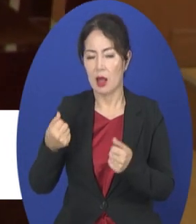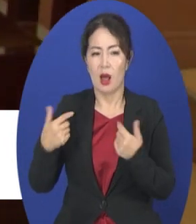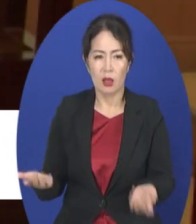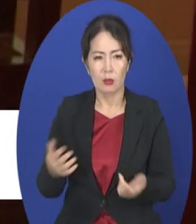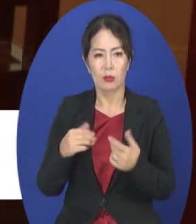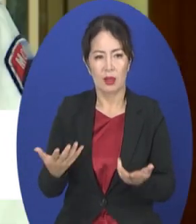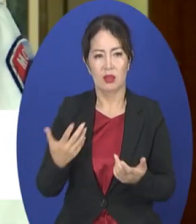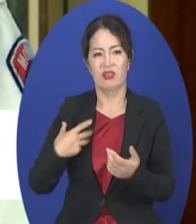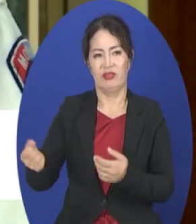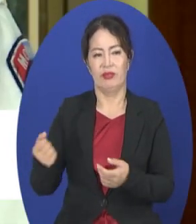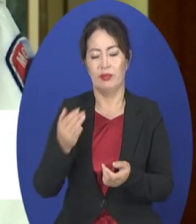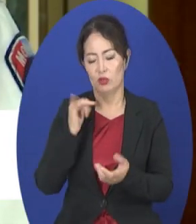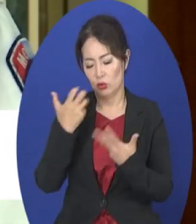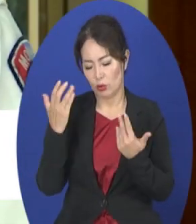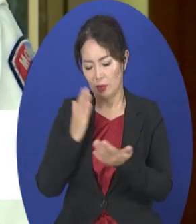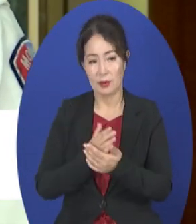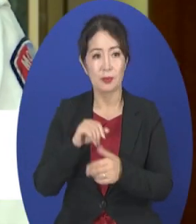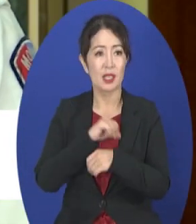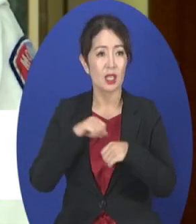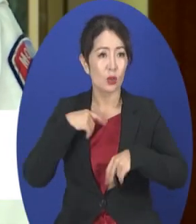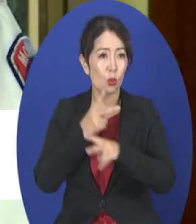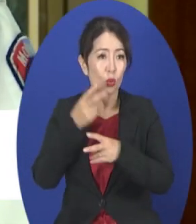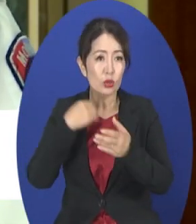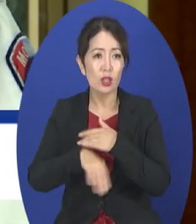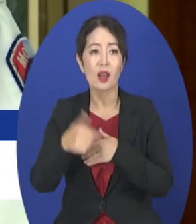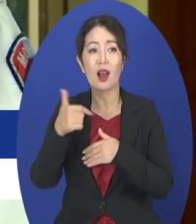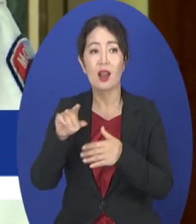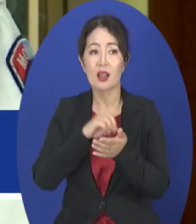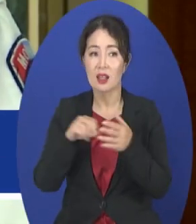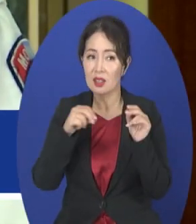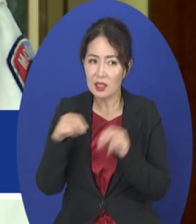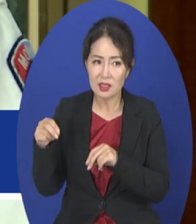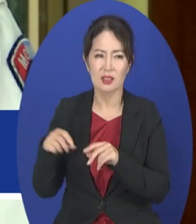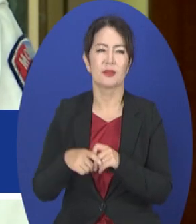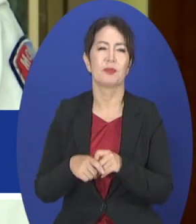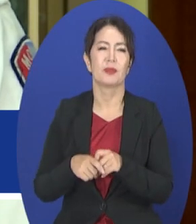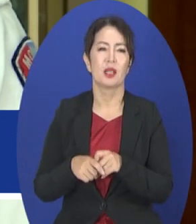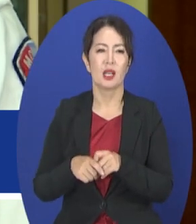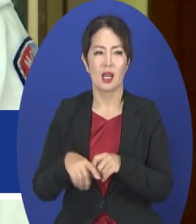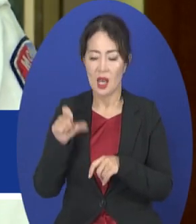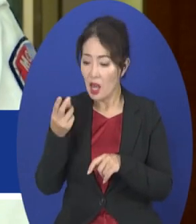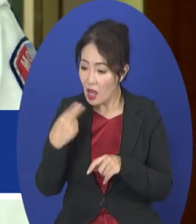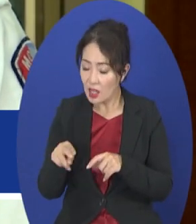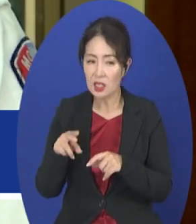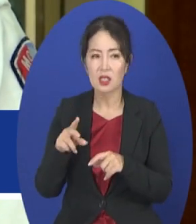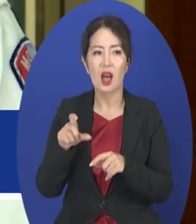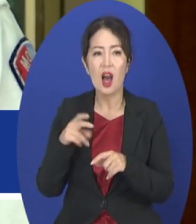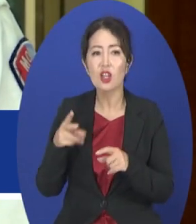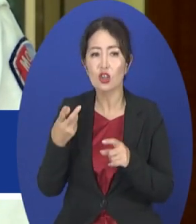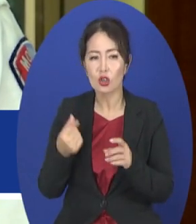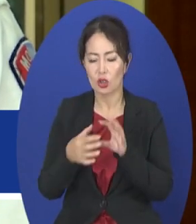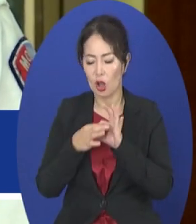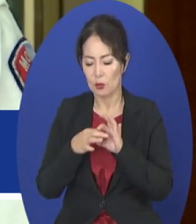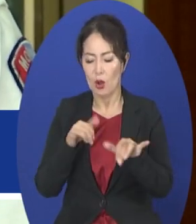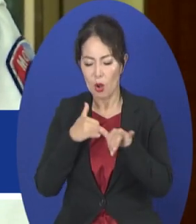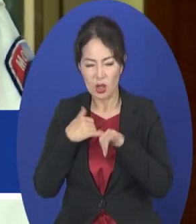нь их байдаг байна. Иргэний хувьд бол гэрээ хилцэл за энэ асуудал эдийн болон идэвхтэй ус сохирлттой маргаан